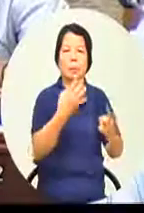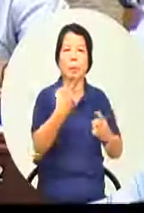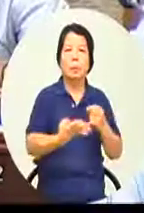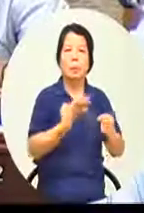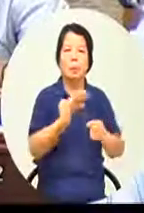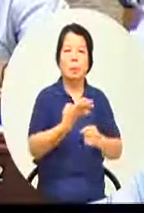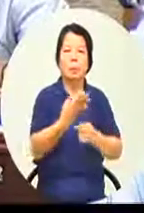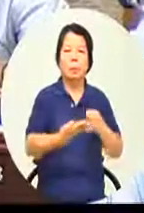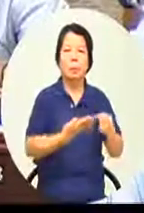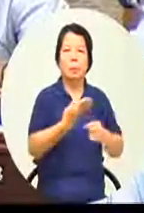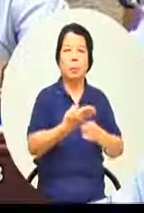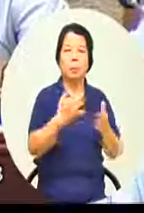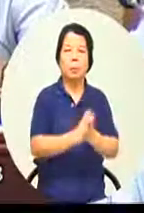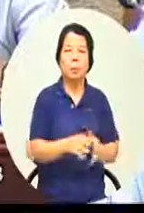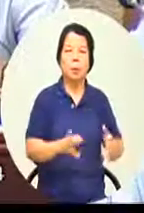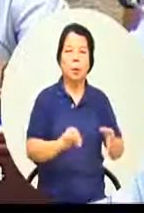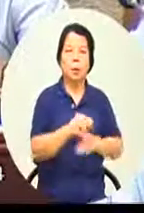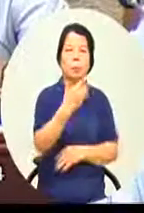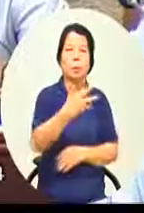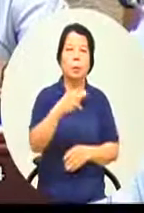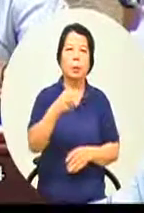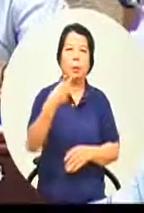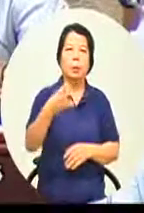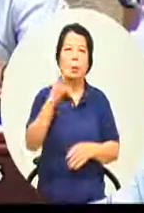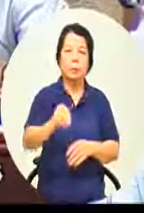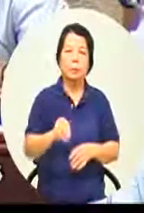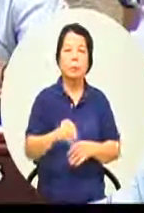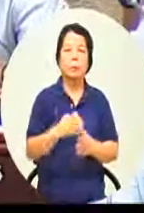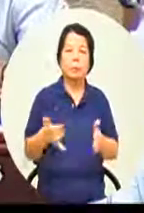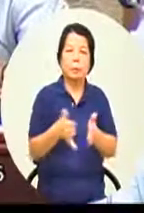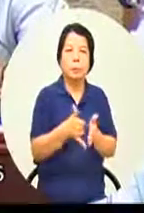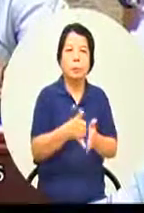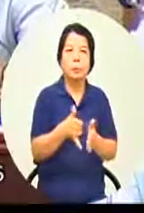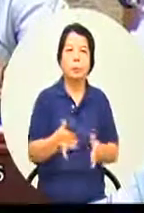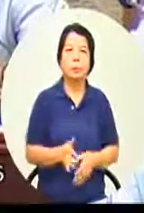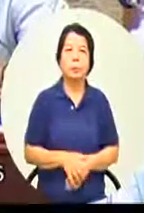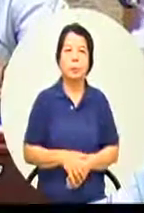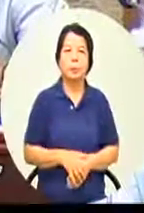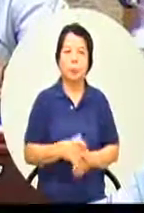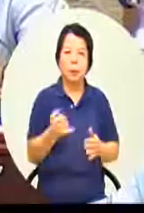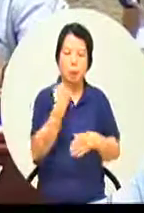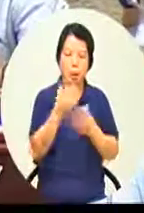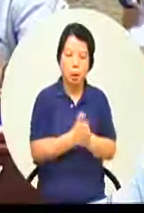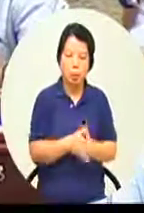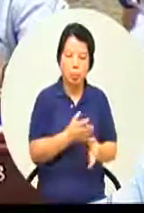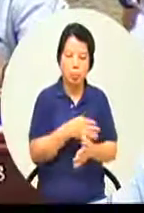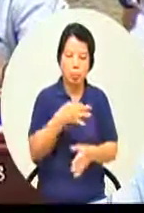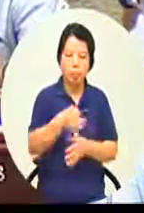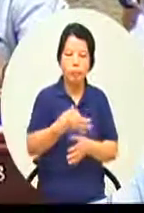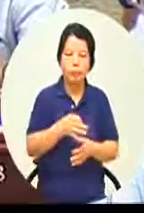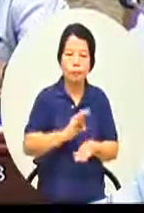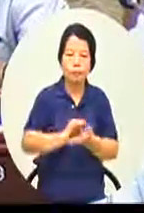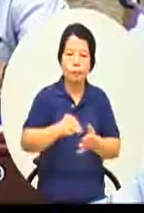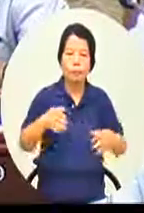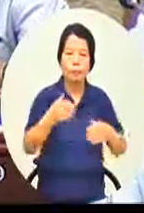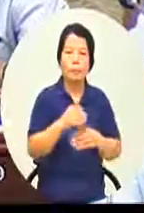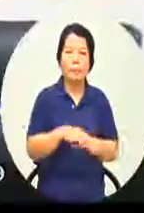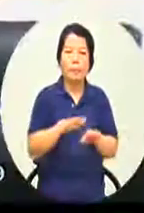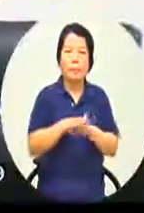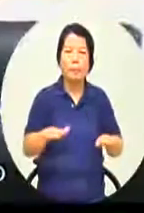到8.3万人次日运量的部分，那这一部分才有办法达成平衡。 那目